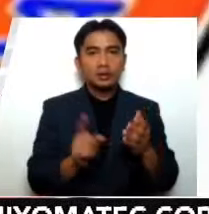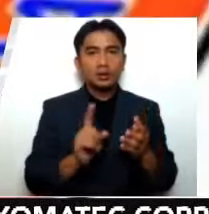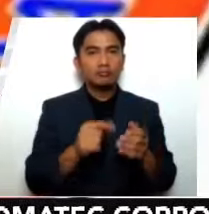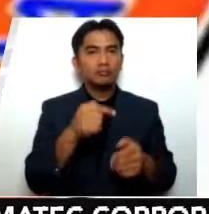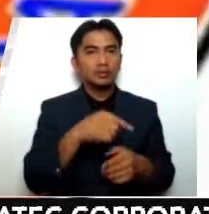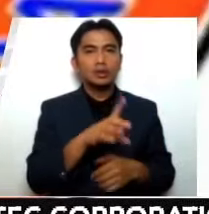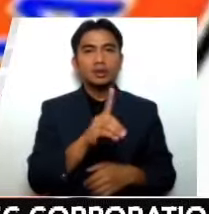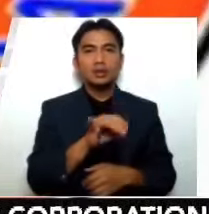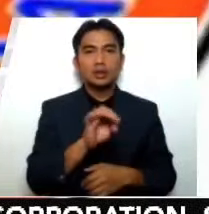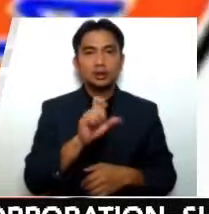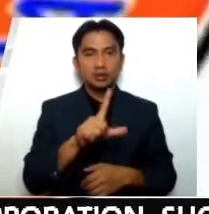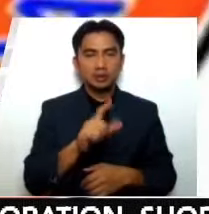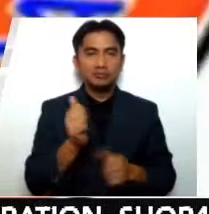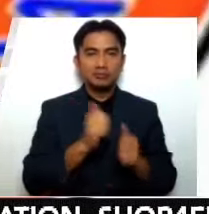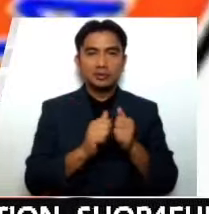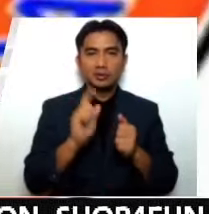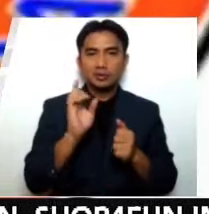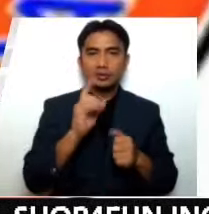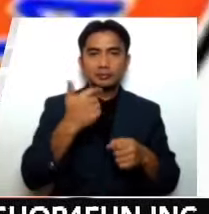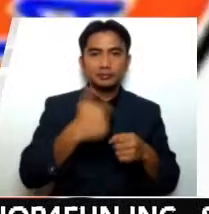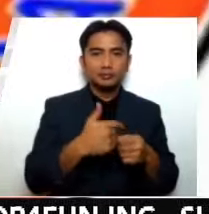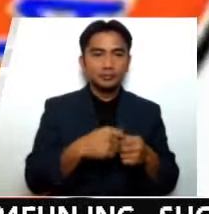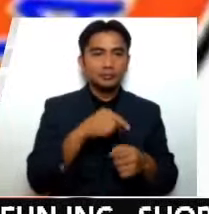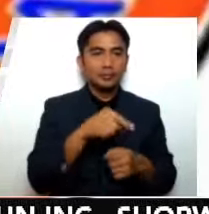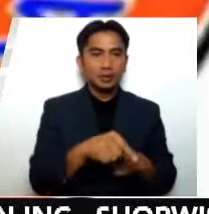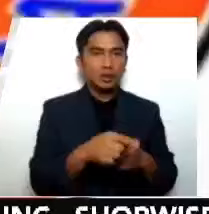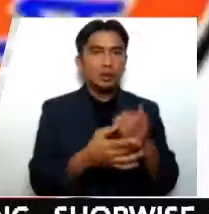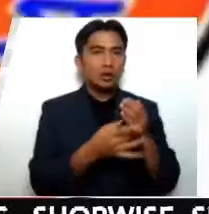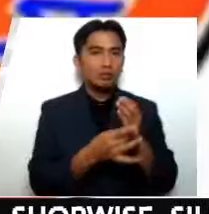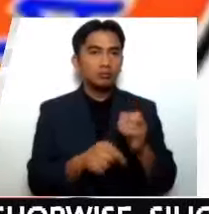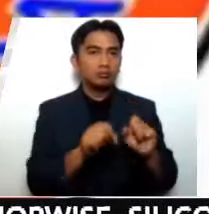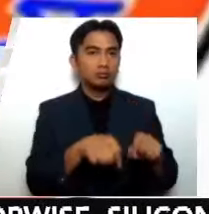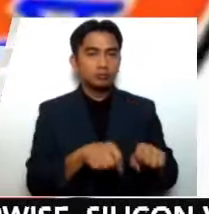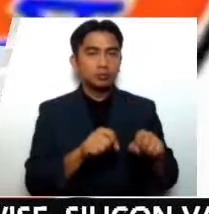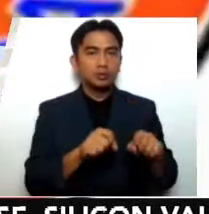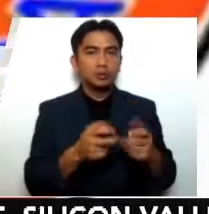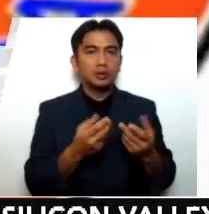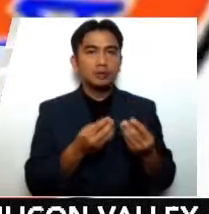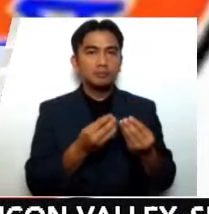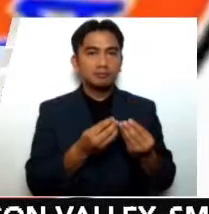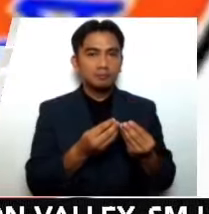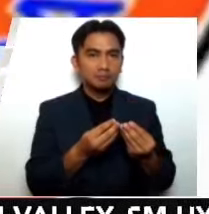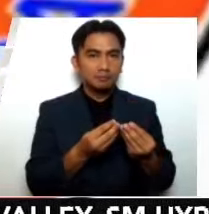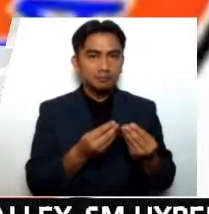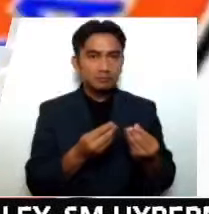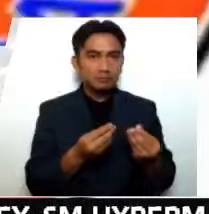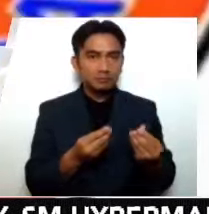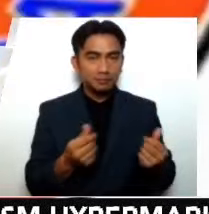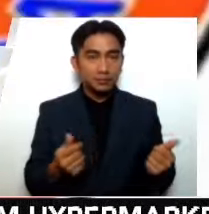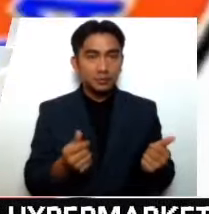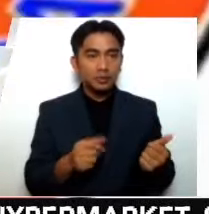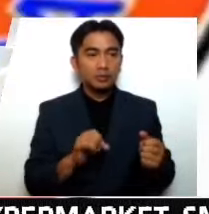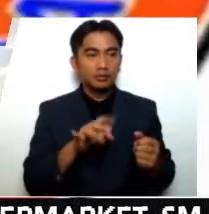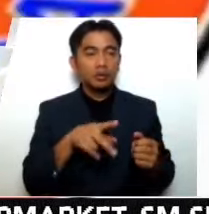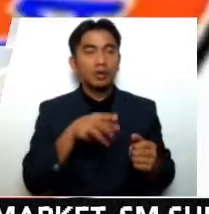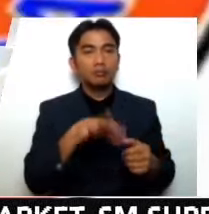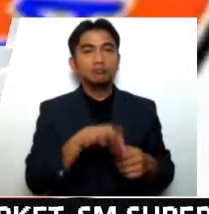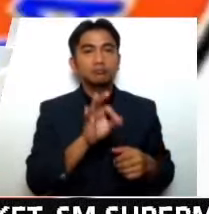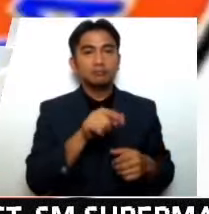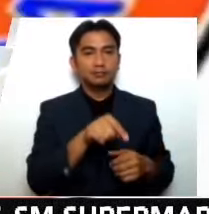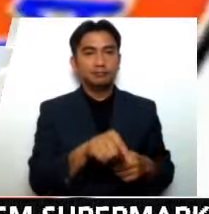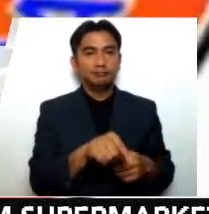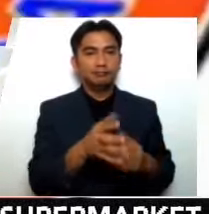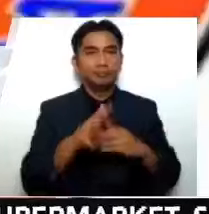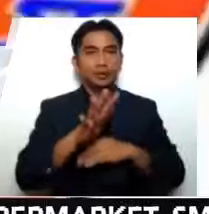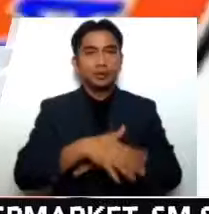is considered to be a light type of oil which can dissipate kapag po nasa dagat na po siya by natural